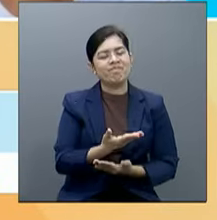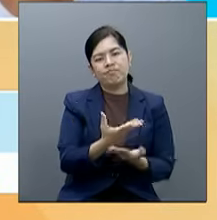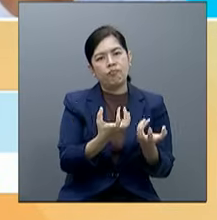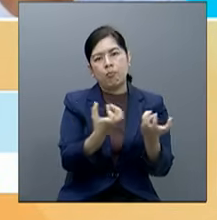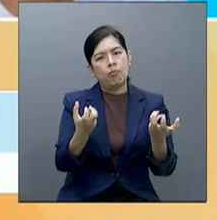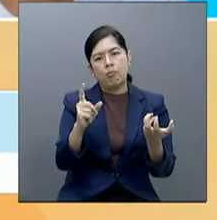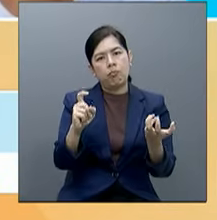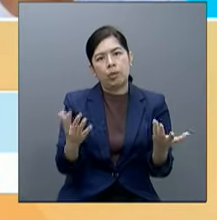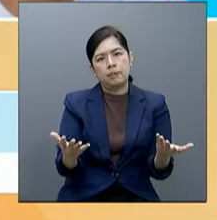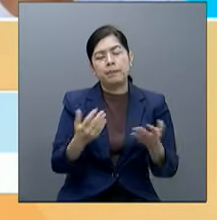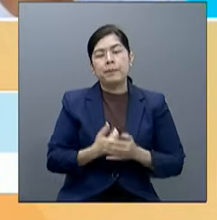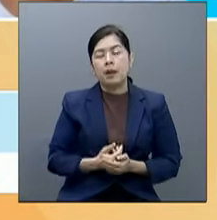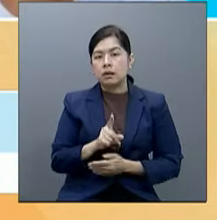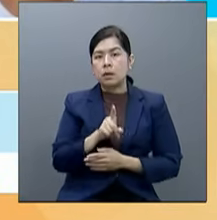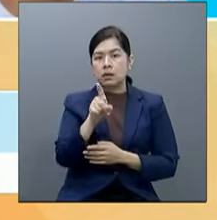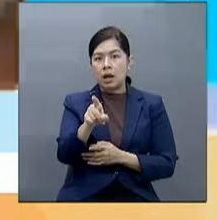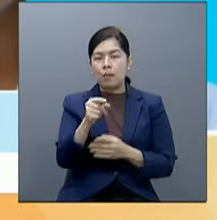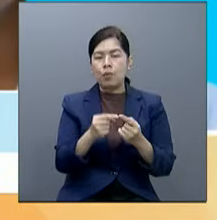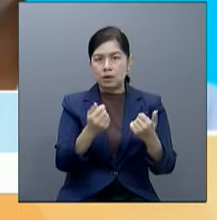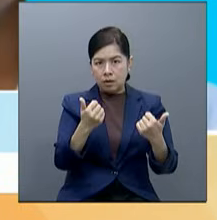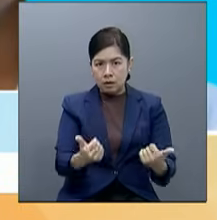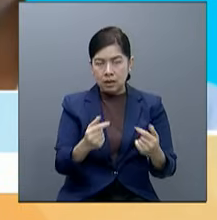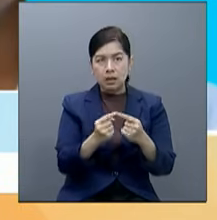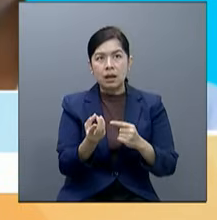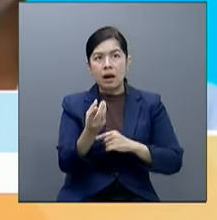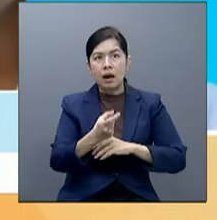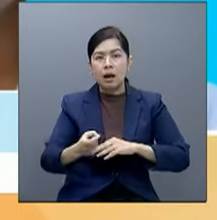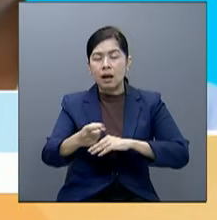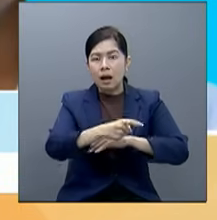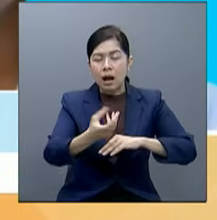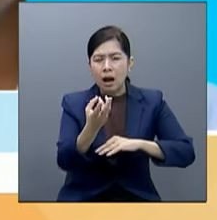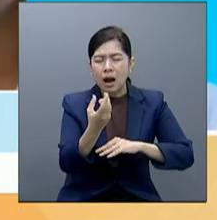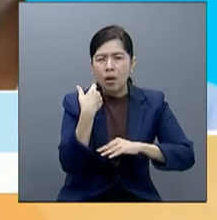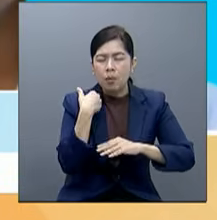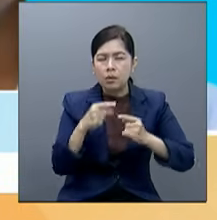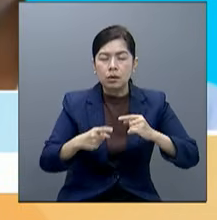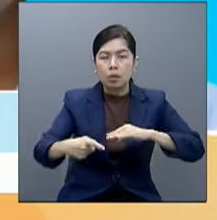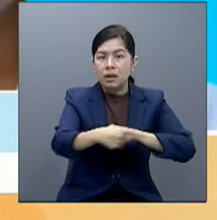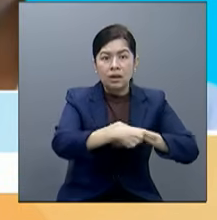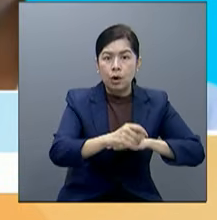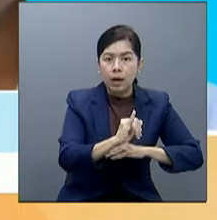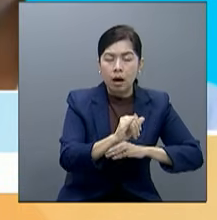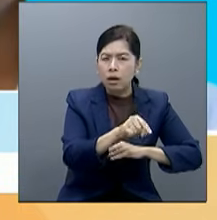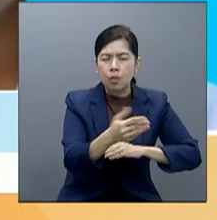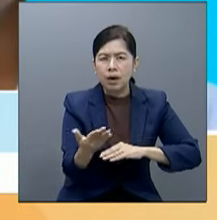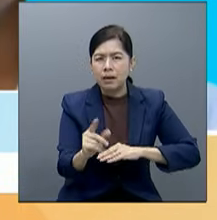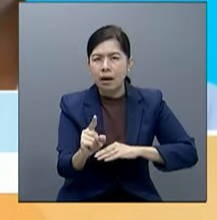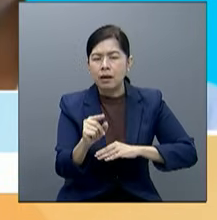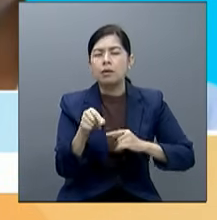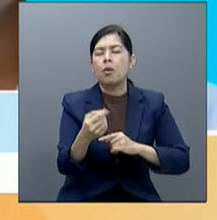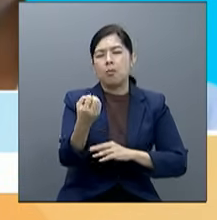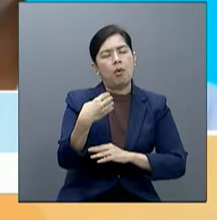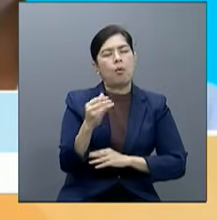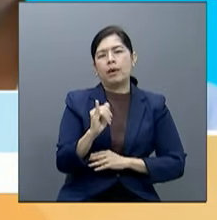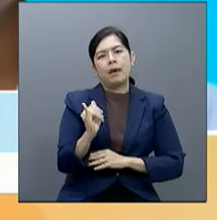านน่ะยังไม่ได้ยังไม่ได้เก็บเกี่ยวกันเลยถูกต้องไหมคะหรือว่าเก็บแล้วอยู่ในยุ้งแล้วพัดไป ครับ